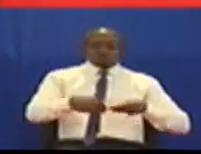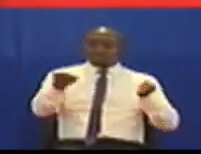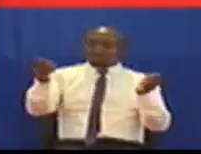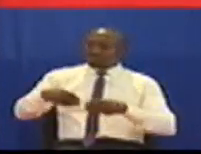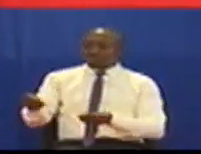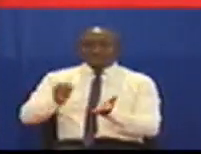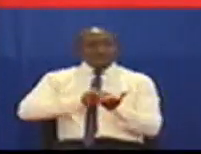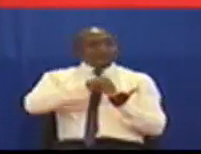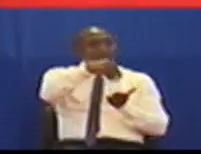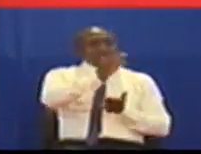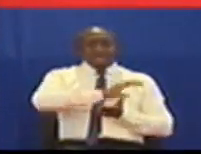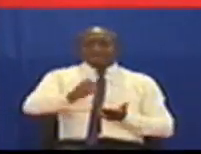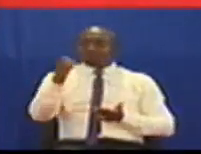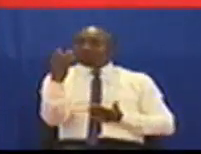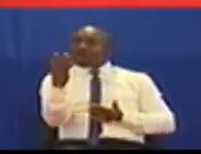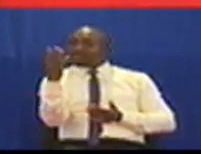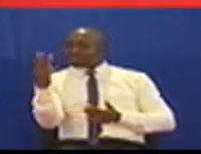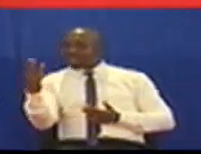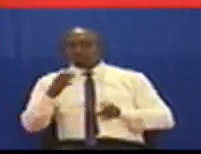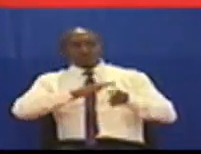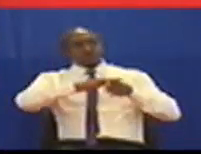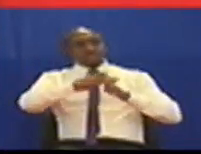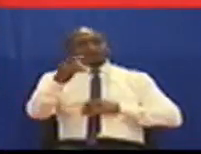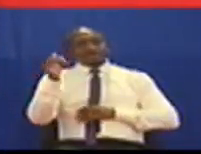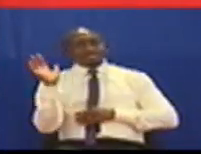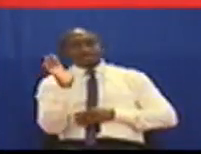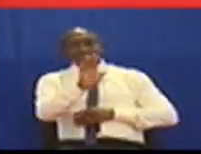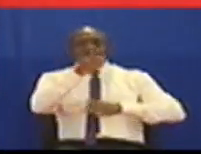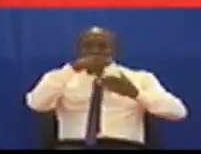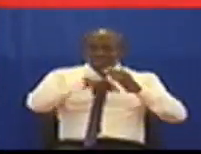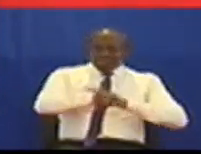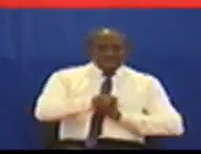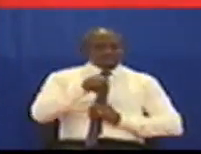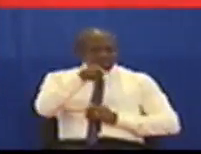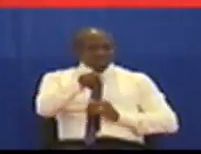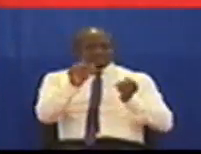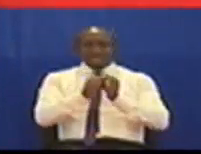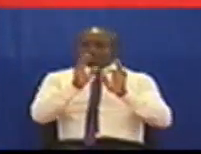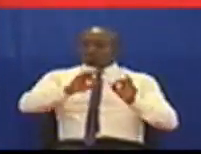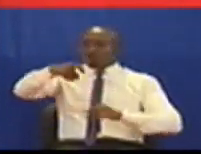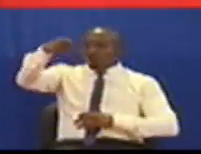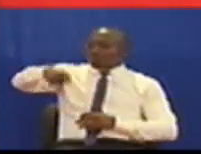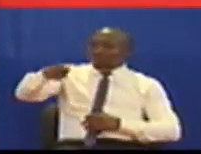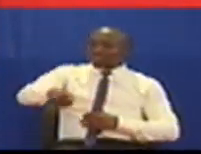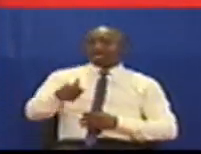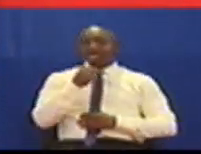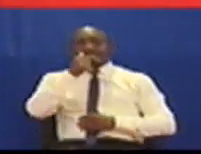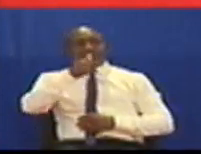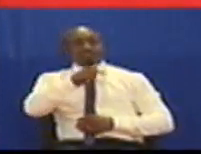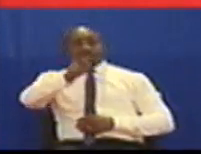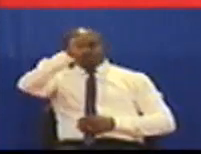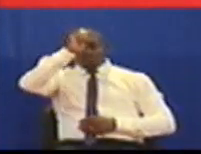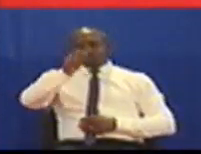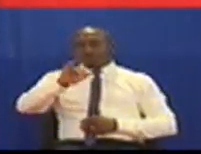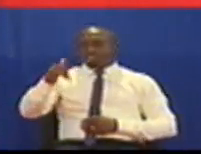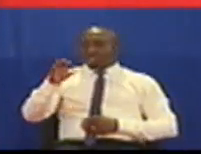kike 43,000 kwa kutumia fedha zao za ndani. Ni jambo la kupongeza sana TAMISEMI. Mheshimiwa Jafo umehimiza kwa